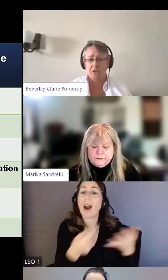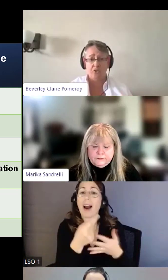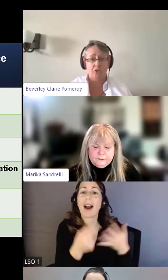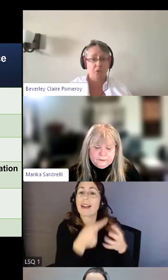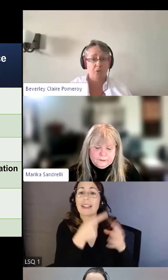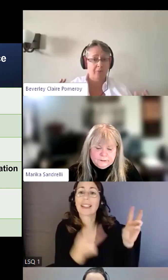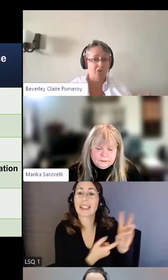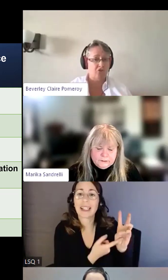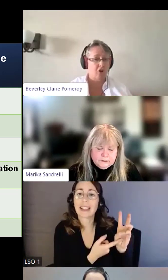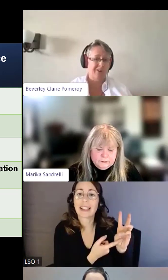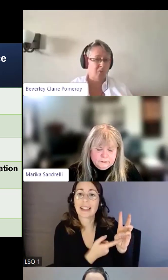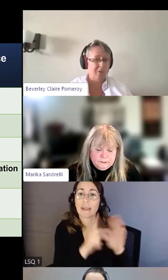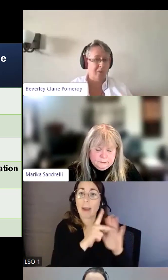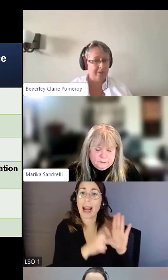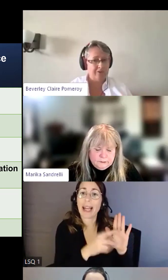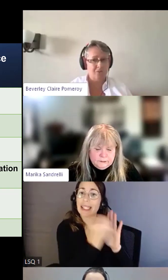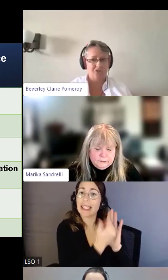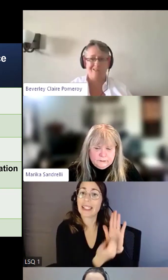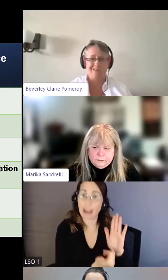conscience du traumatisme.